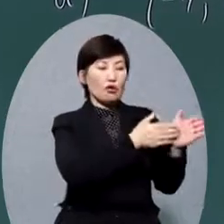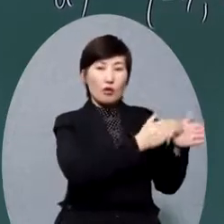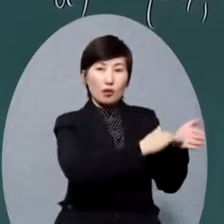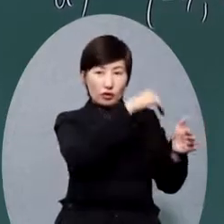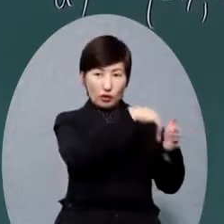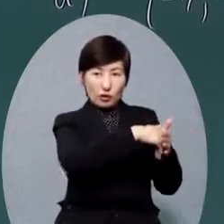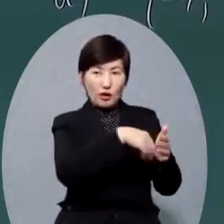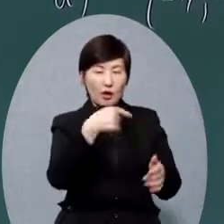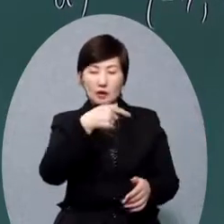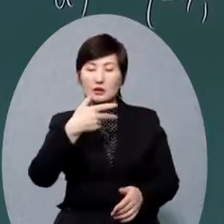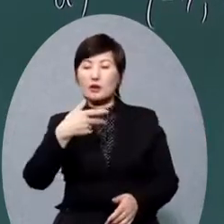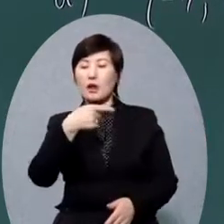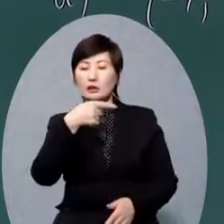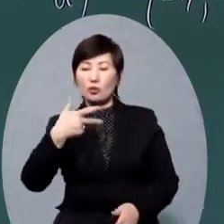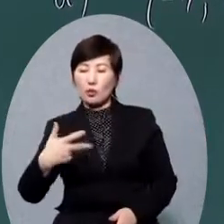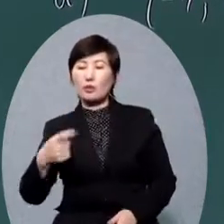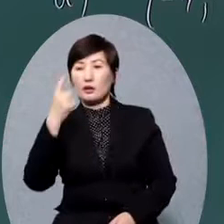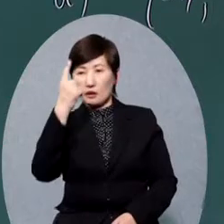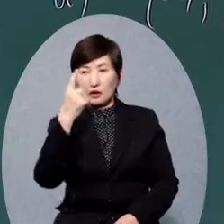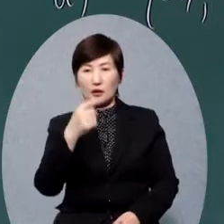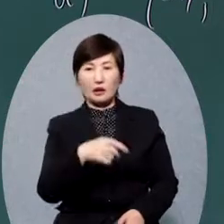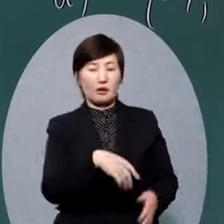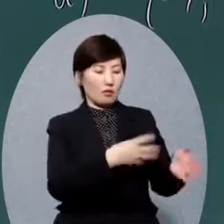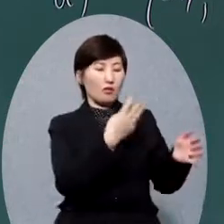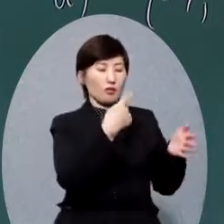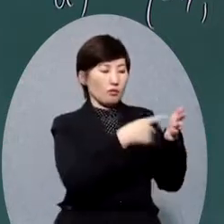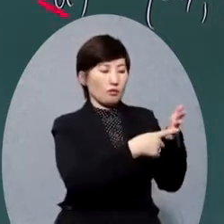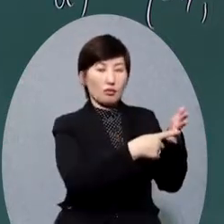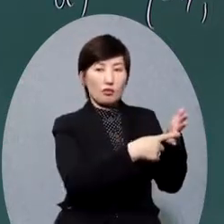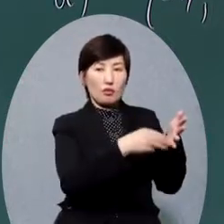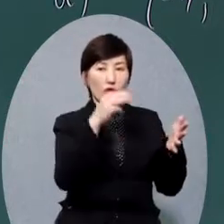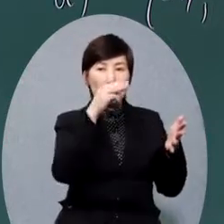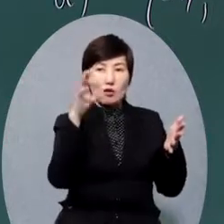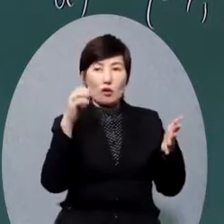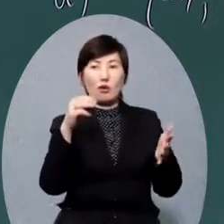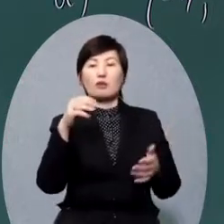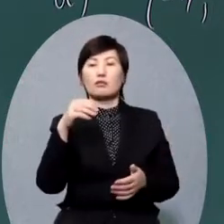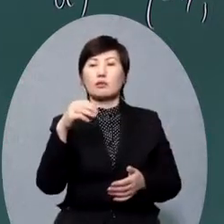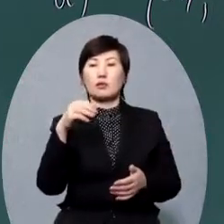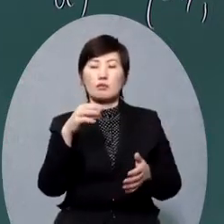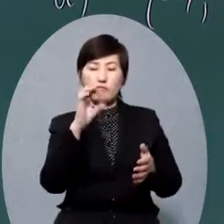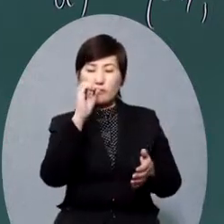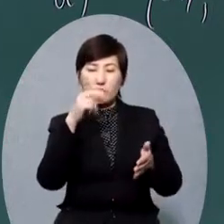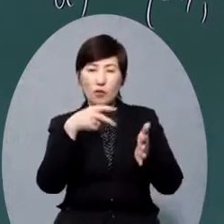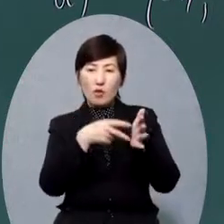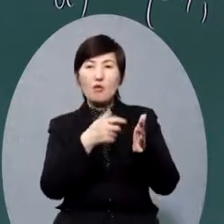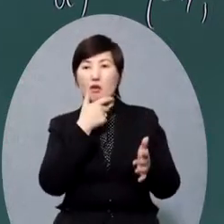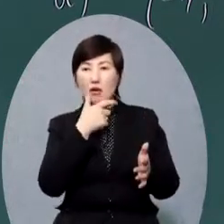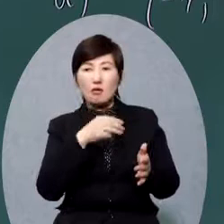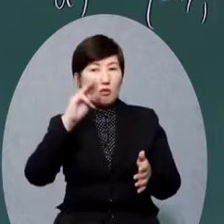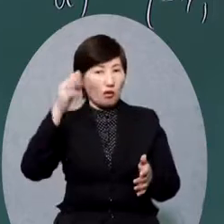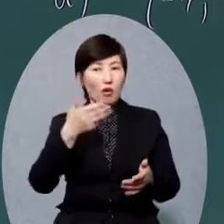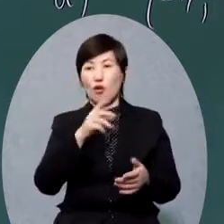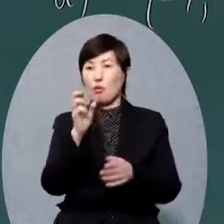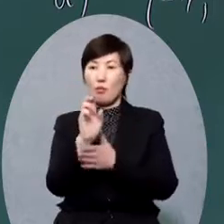үндсгийн коэффициентийг бас тэр харьцаан дээр бодоход хасах 3.1 гэж гарч ирж байна. Дөрөв дахь жишээн дээр болохоор тоог 0 хувааж